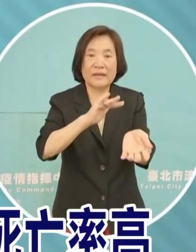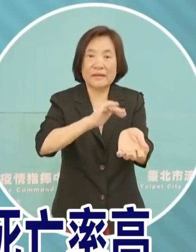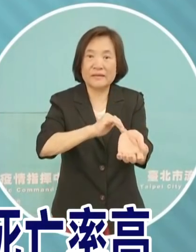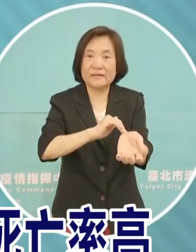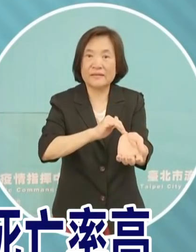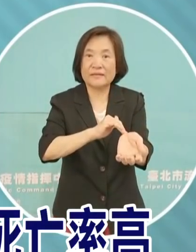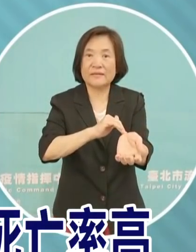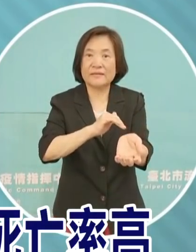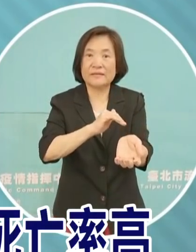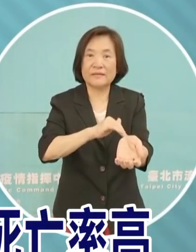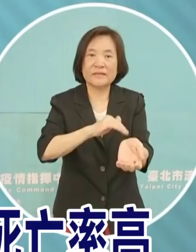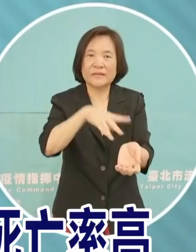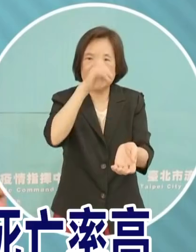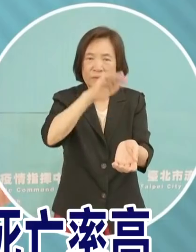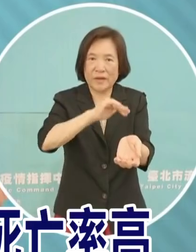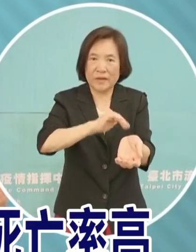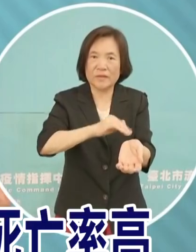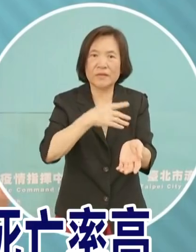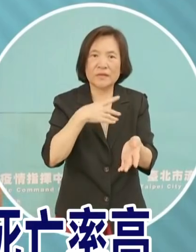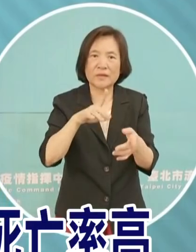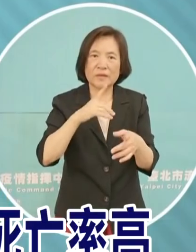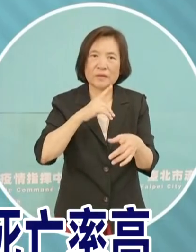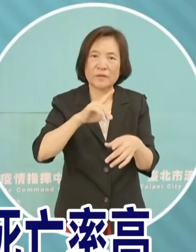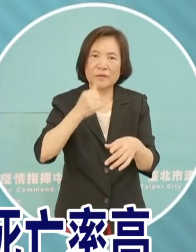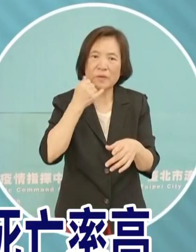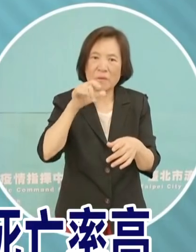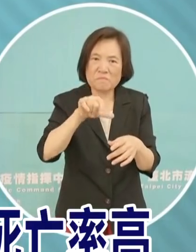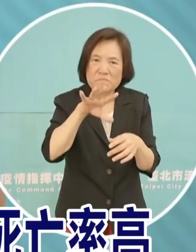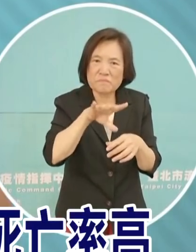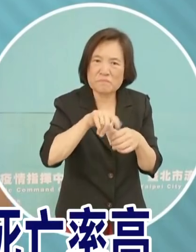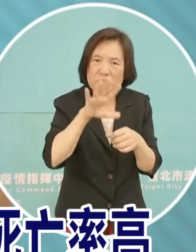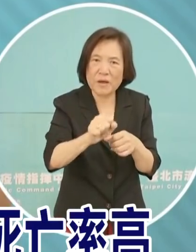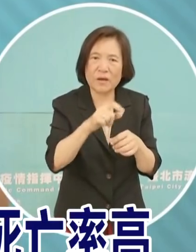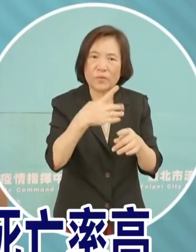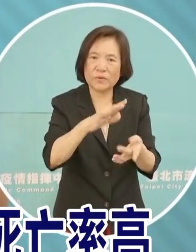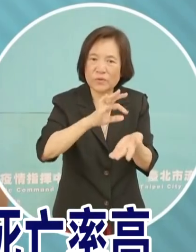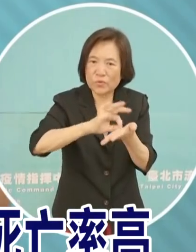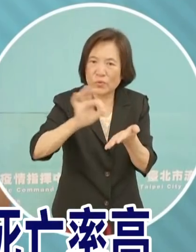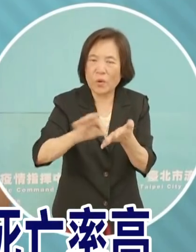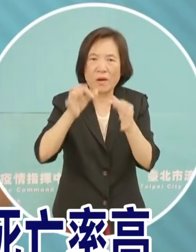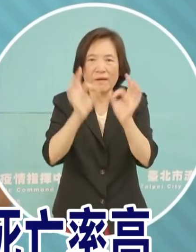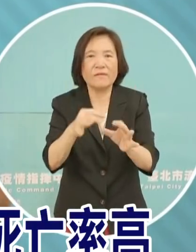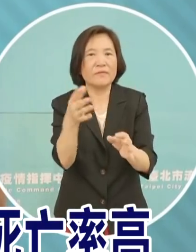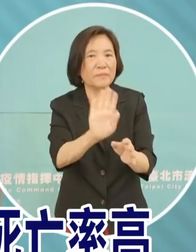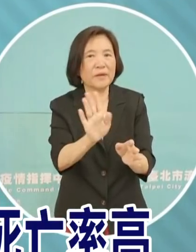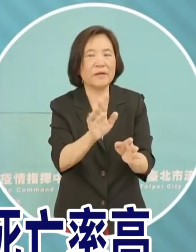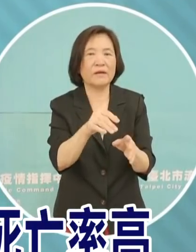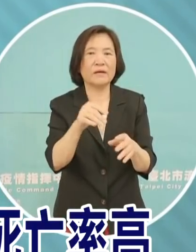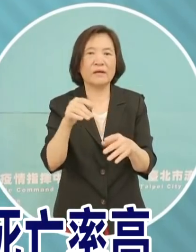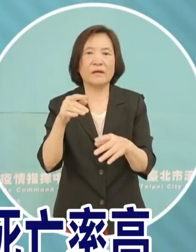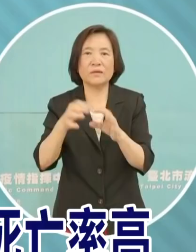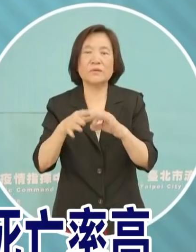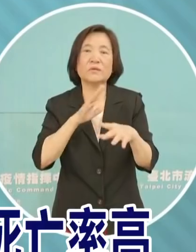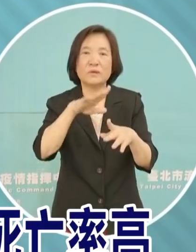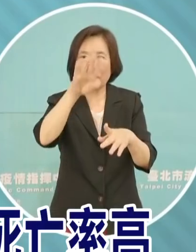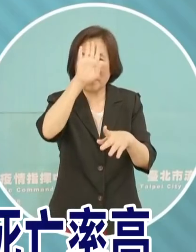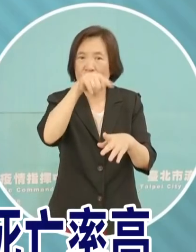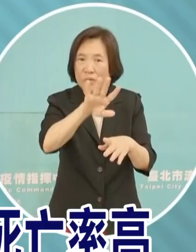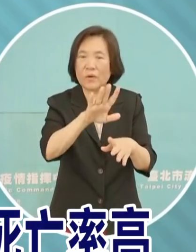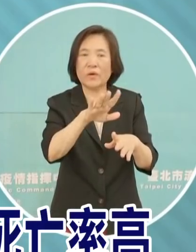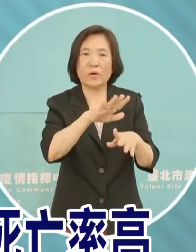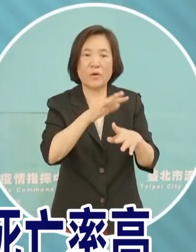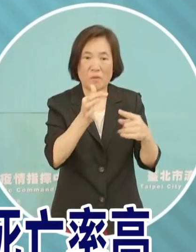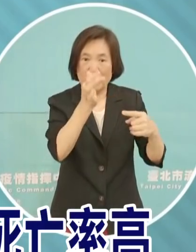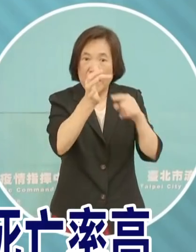让它更有效率的使用。所以就是说将来这种确诊案例 有的会放在家里，有